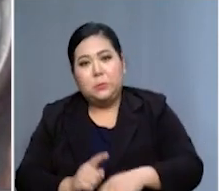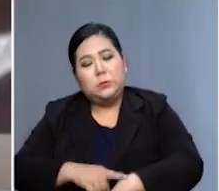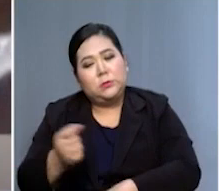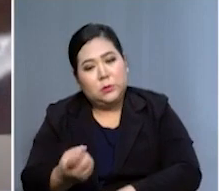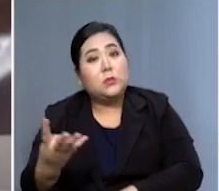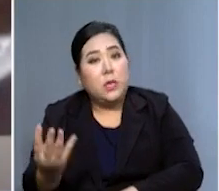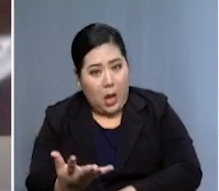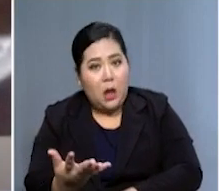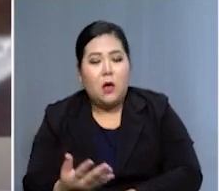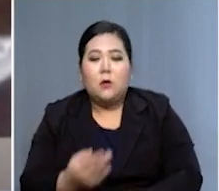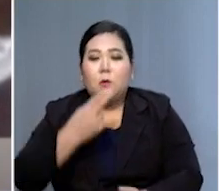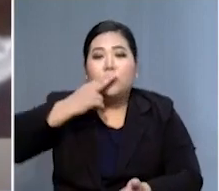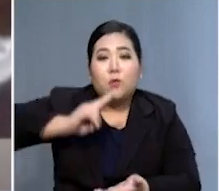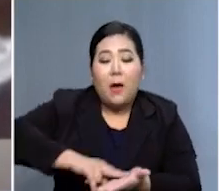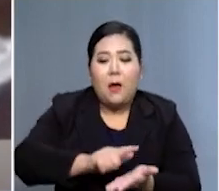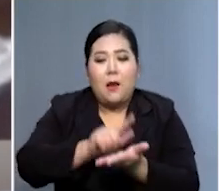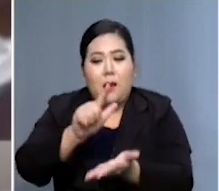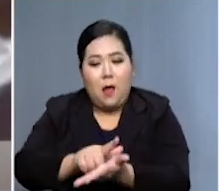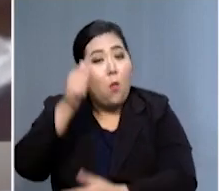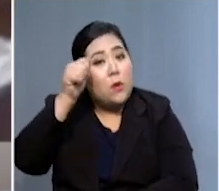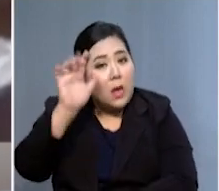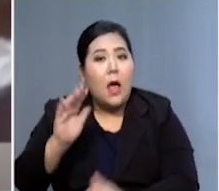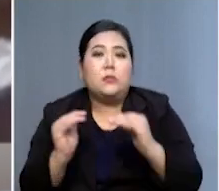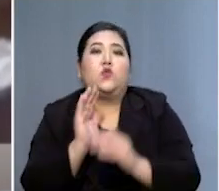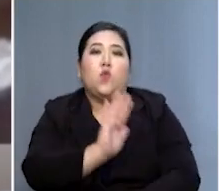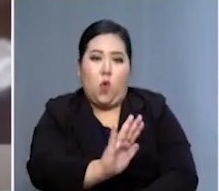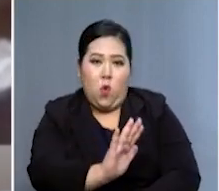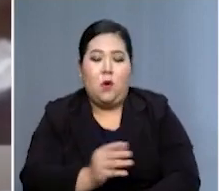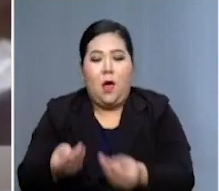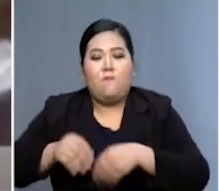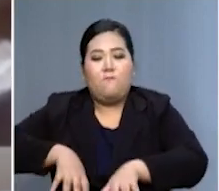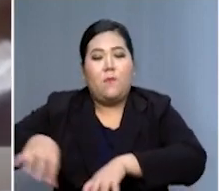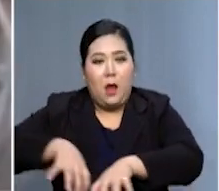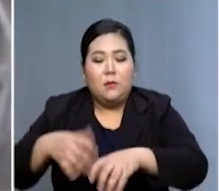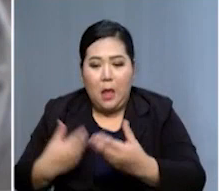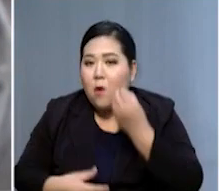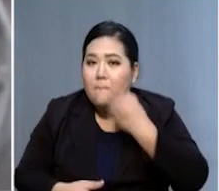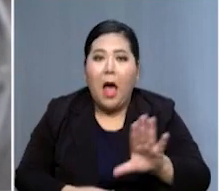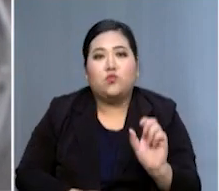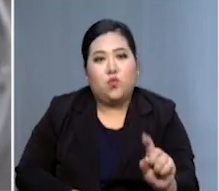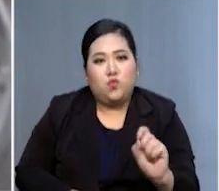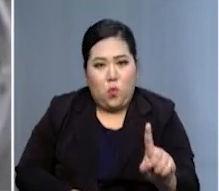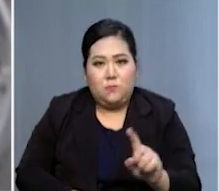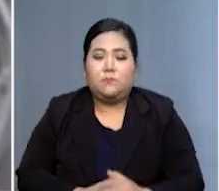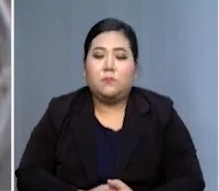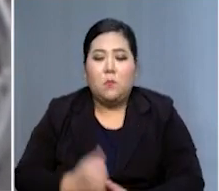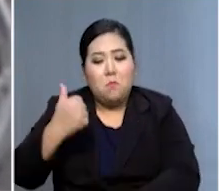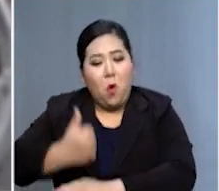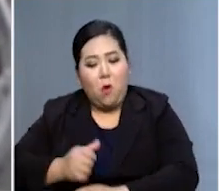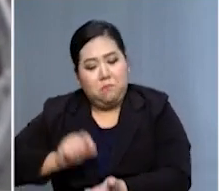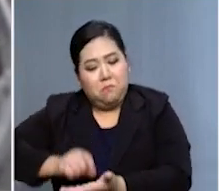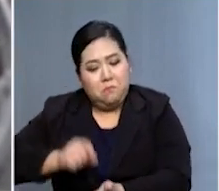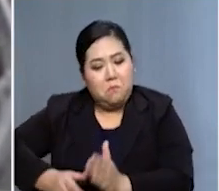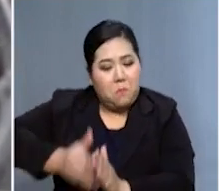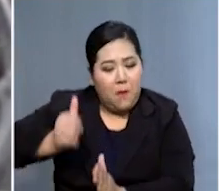หนังสือลากิจอีก5วันตามสิทธิ์ต่อฝ่ายบริหารงานบุคคลจากนั้นก็เดินทางกลับทันทีส่วนผอ.เขตจะอนุมัติหรือไม่ก็เป็น